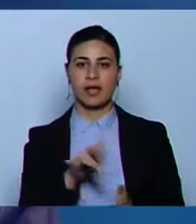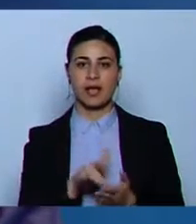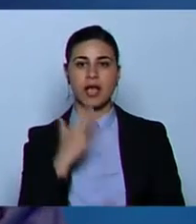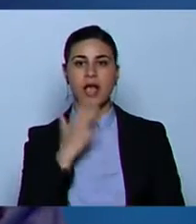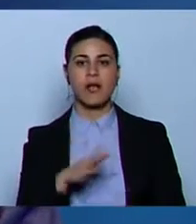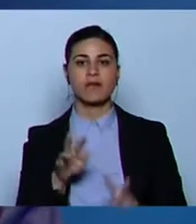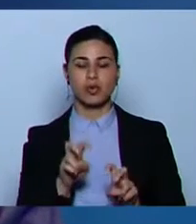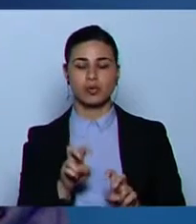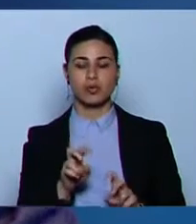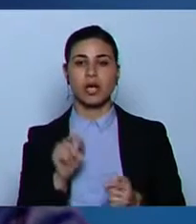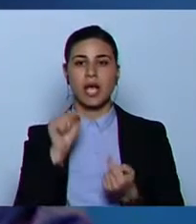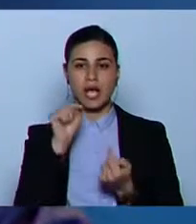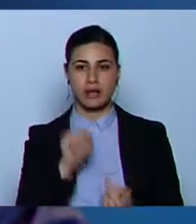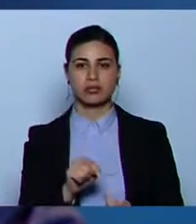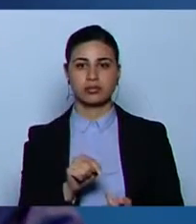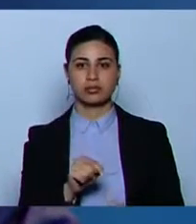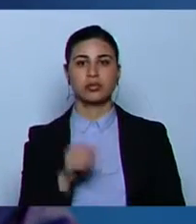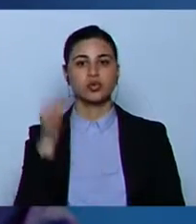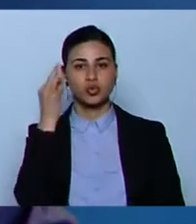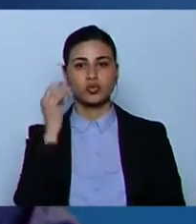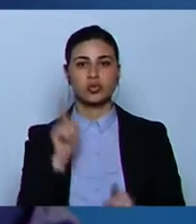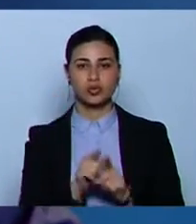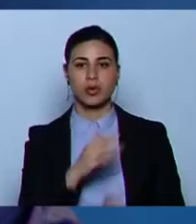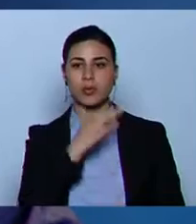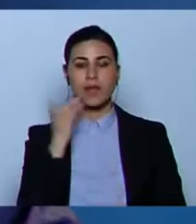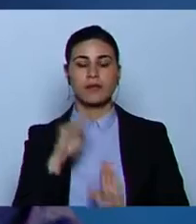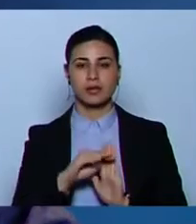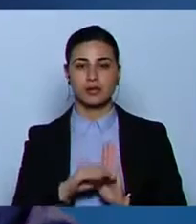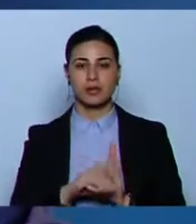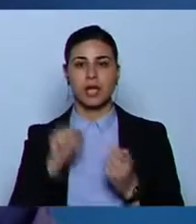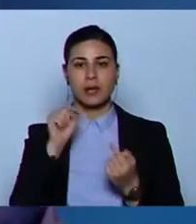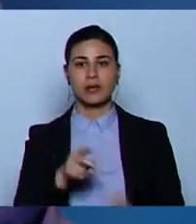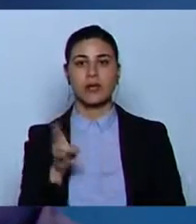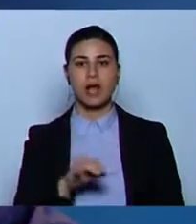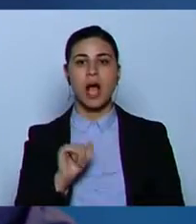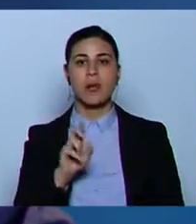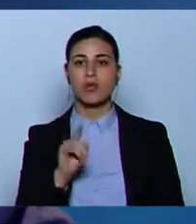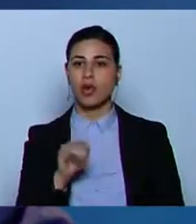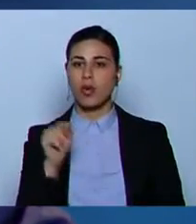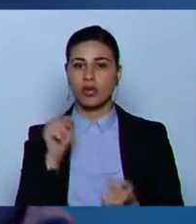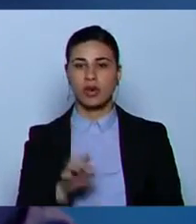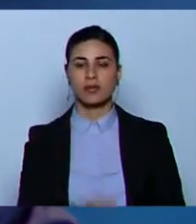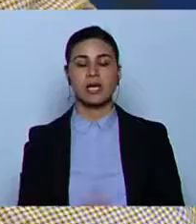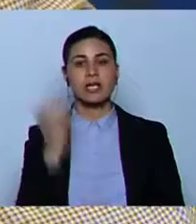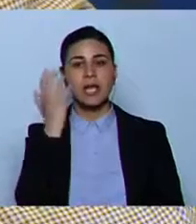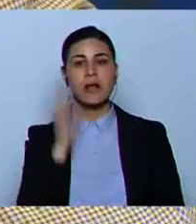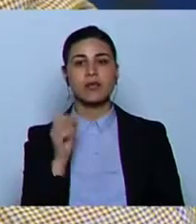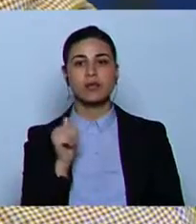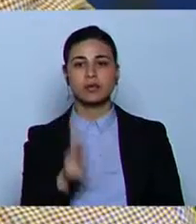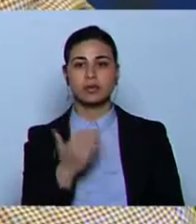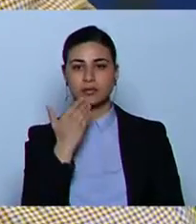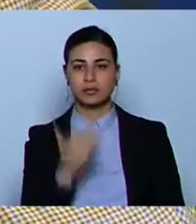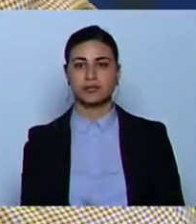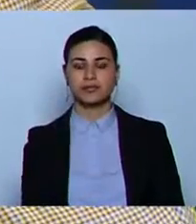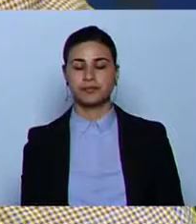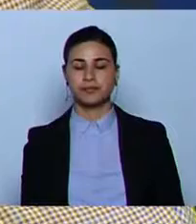ევროპულ სტანდარტებს ემთხვევა, ზუგდიდის სხვადასხვა ბევრი კრიტერიუმი ამას ემთხვევა, მაგრამ ამროლაური არ ემთხვევა. თელავზე რას გეტყვი? ერთი წამით